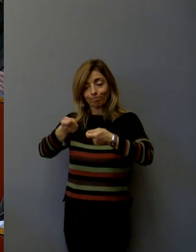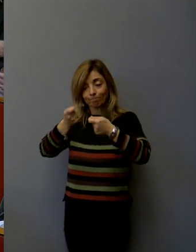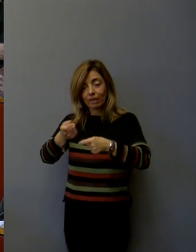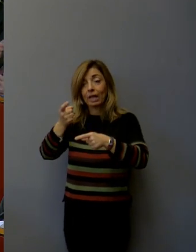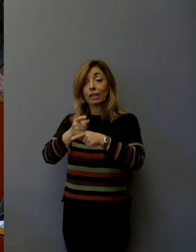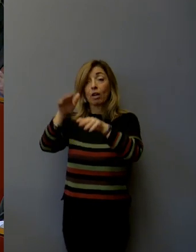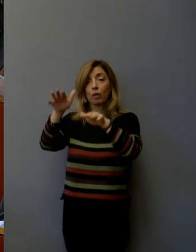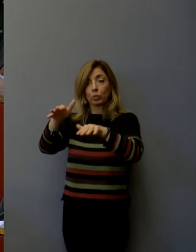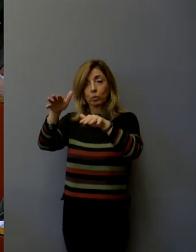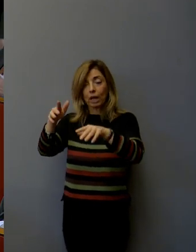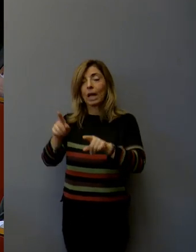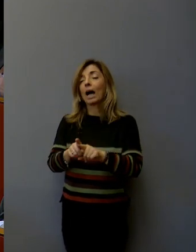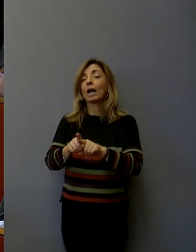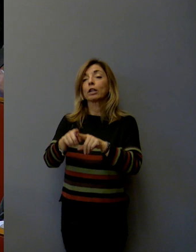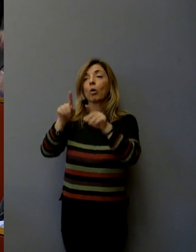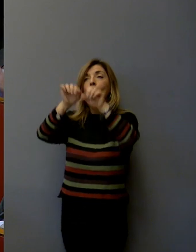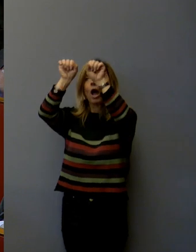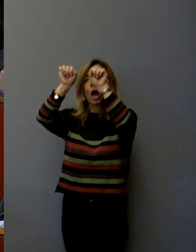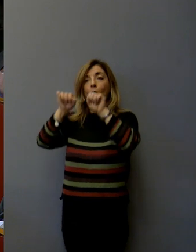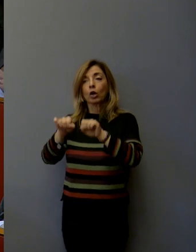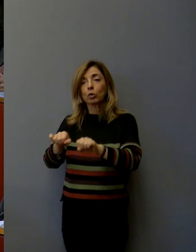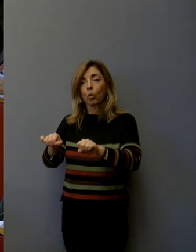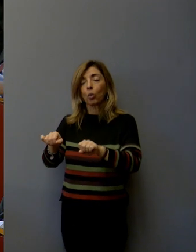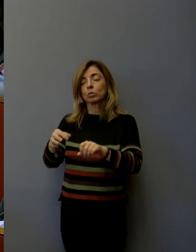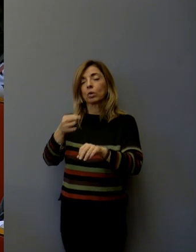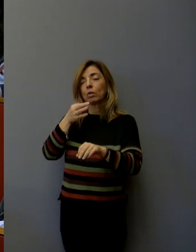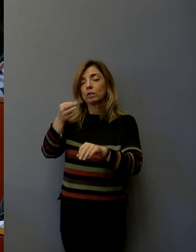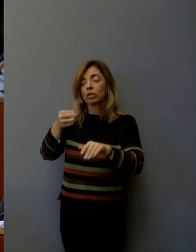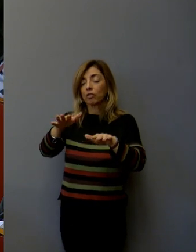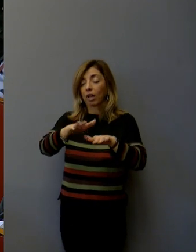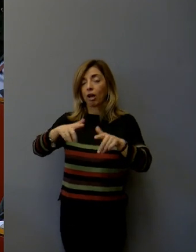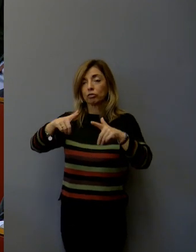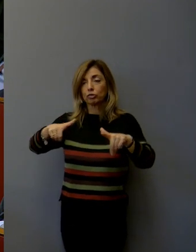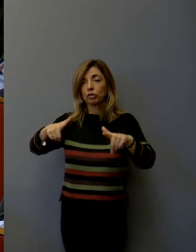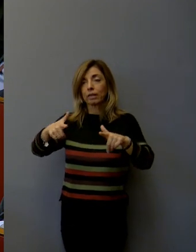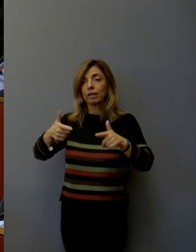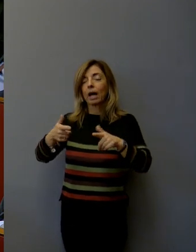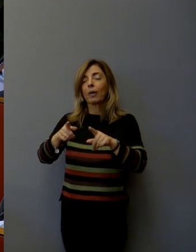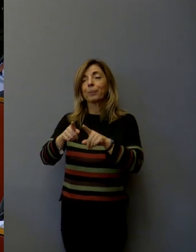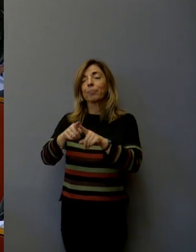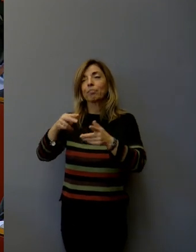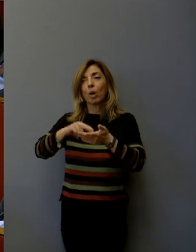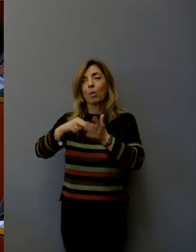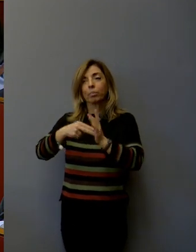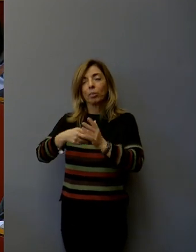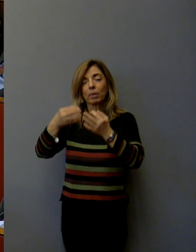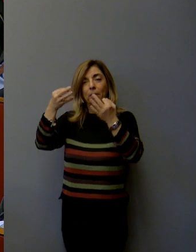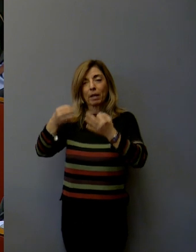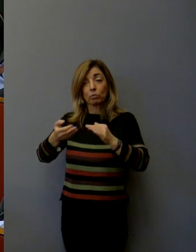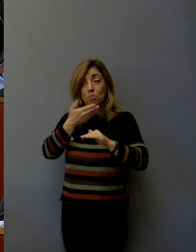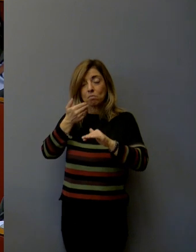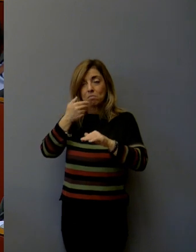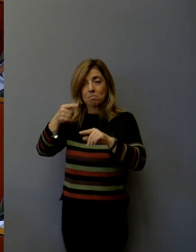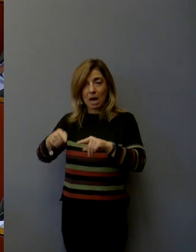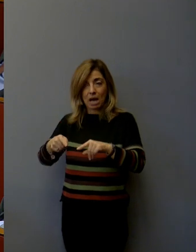anche un problema di sicurezza urbana tutte cose condivisibili Salvo che alla prima occasione persone tiriamo su un'altra grande distribuzione